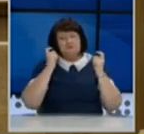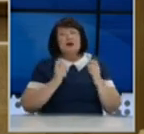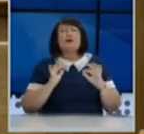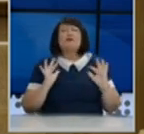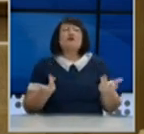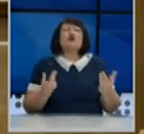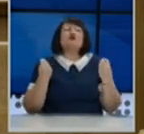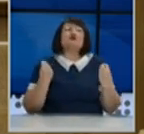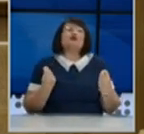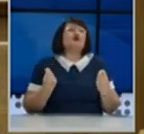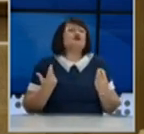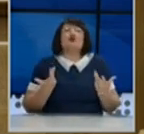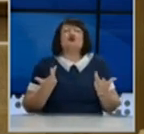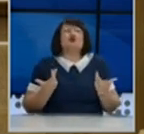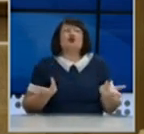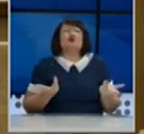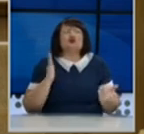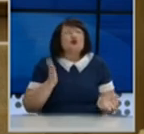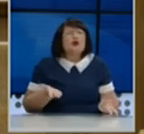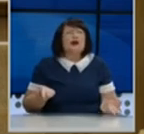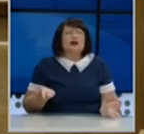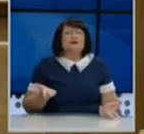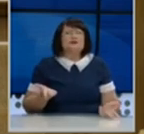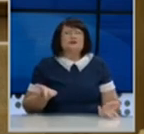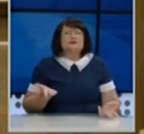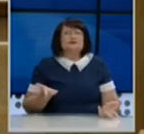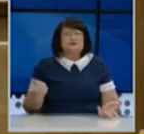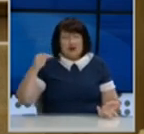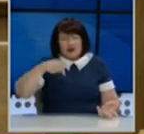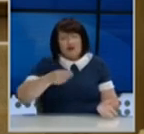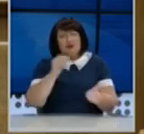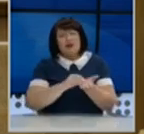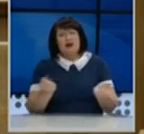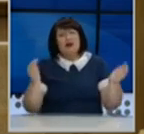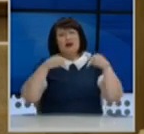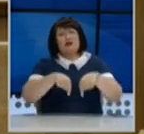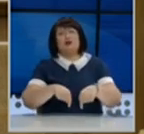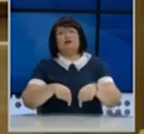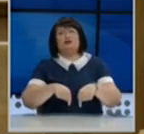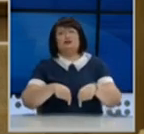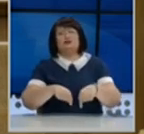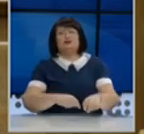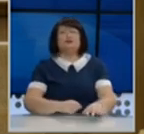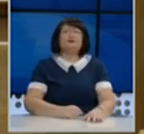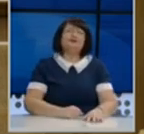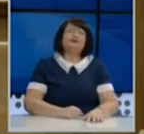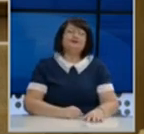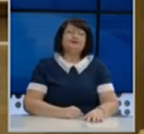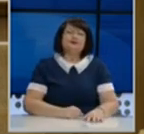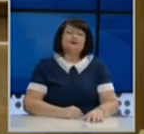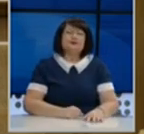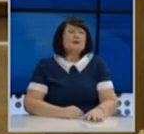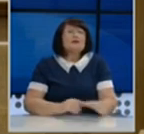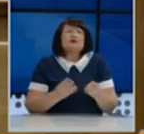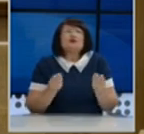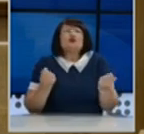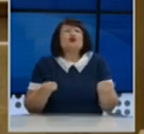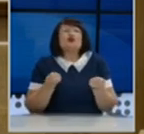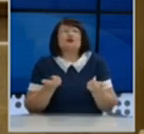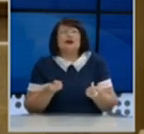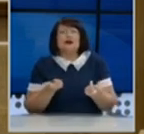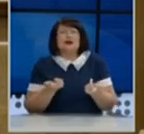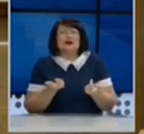είναι δυνατόν να είμαστε εδώ ξανά και πώς είναι δυνατόν